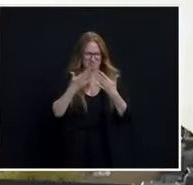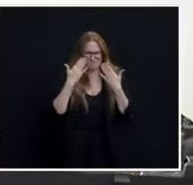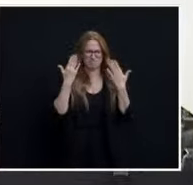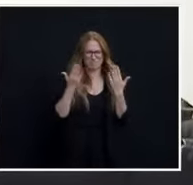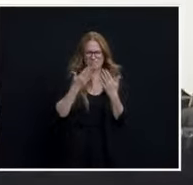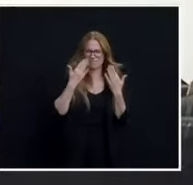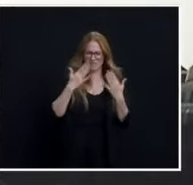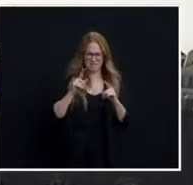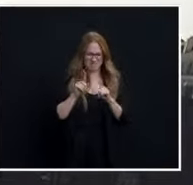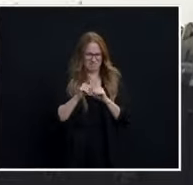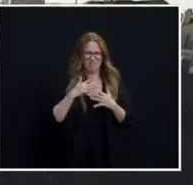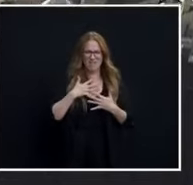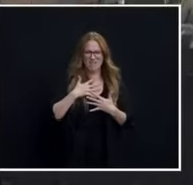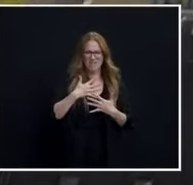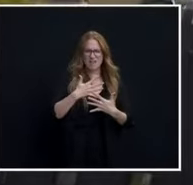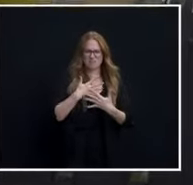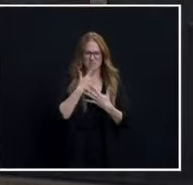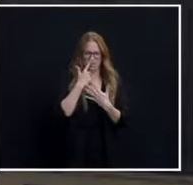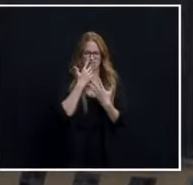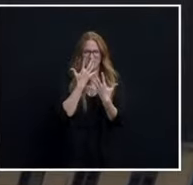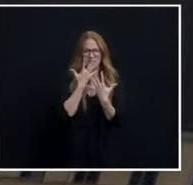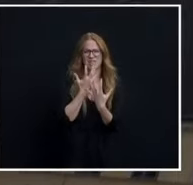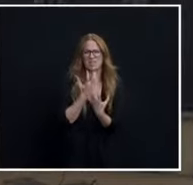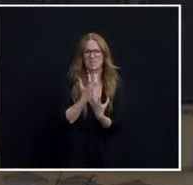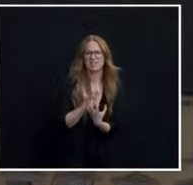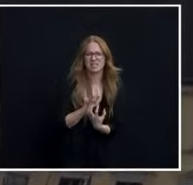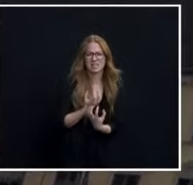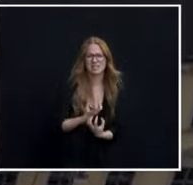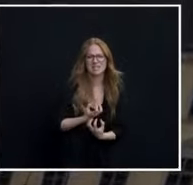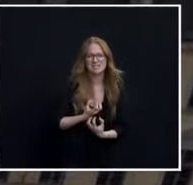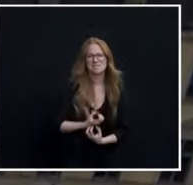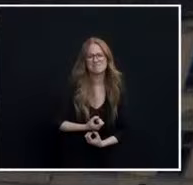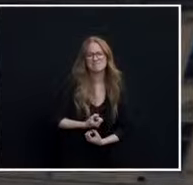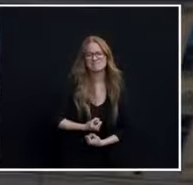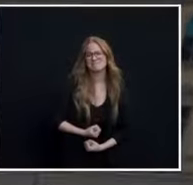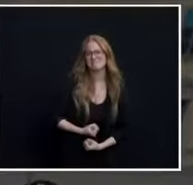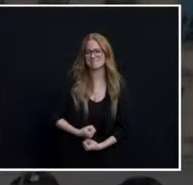Es riecht wie der Love von meinem